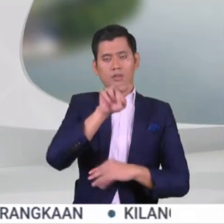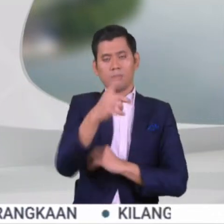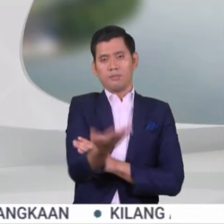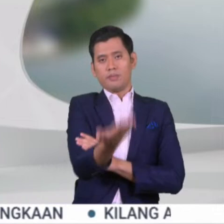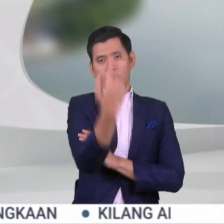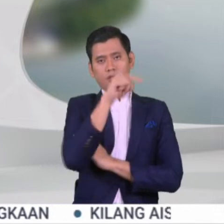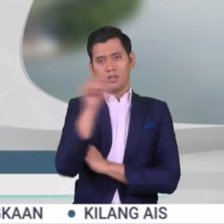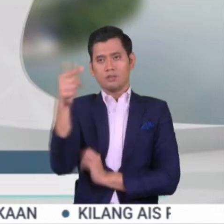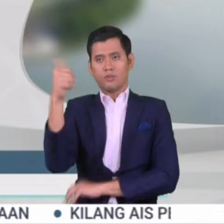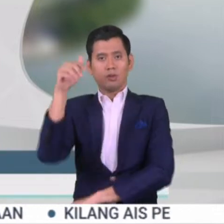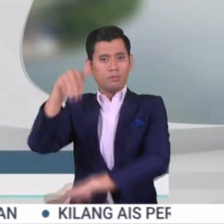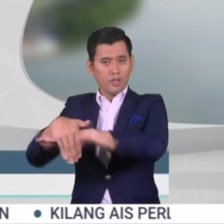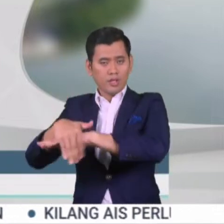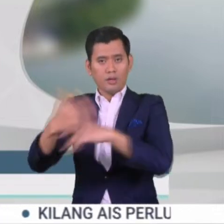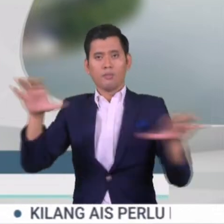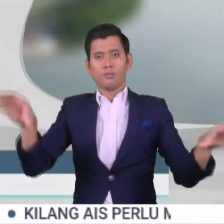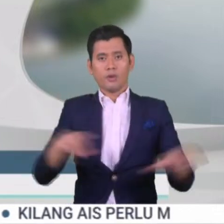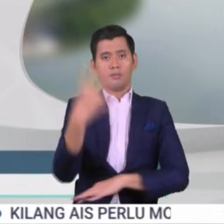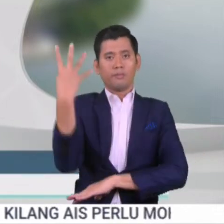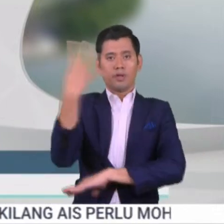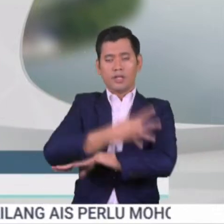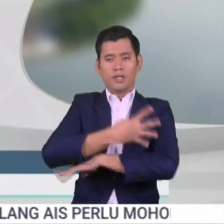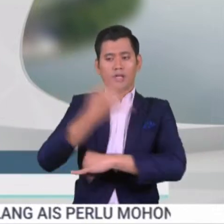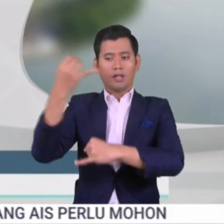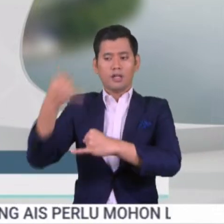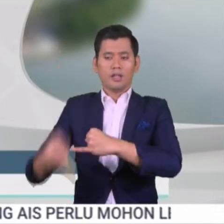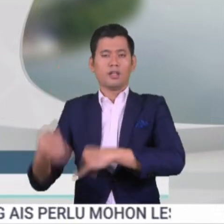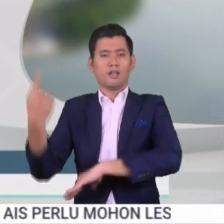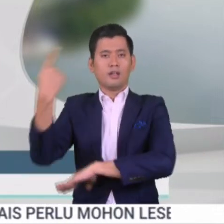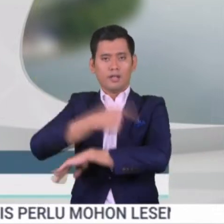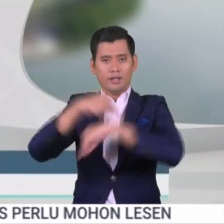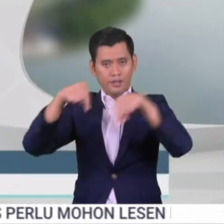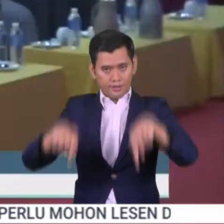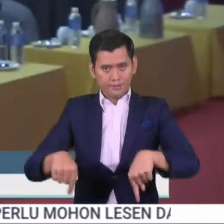itu berlangsung selama 4 hari dan akan berakhir hari ini.